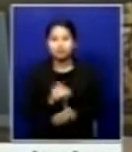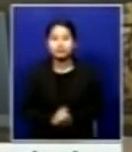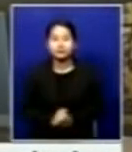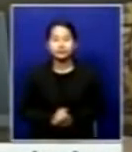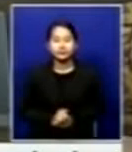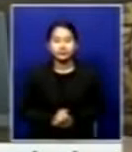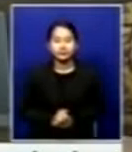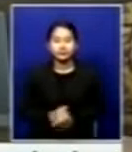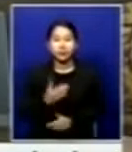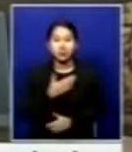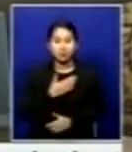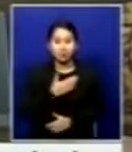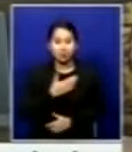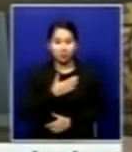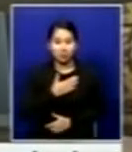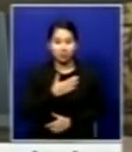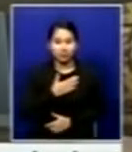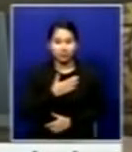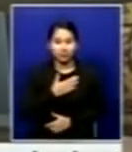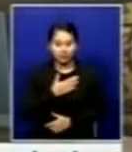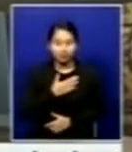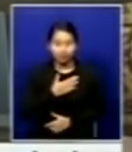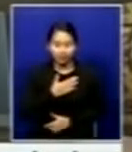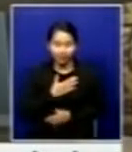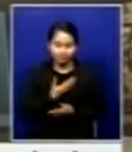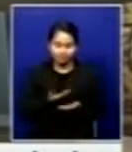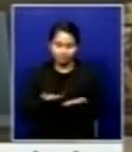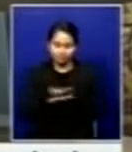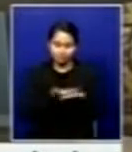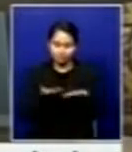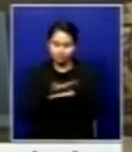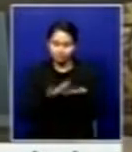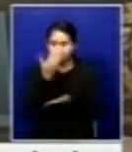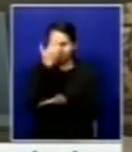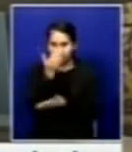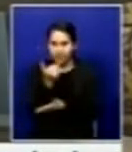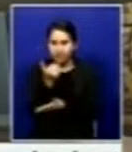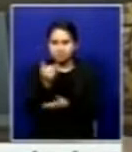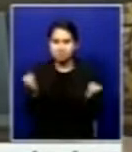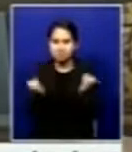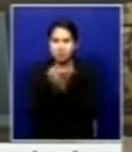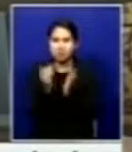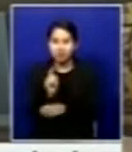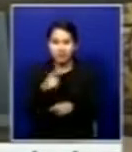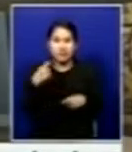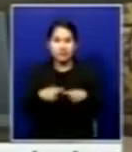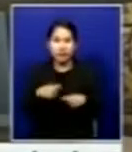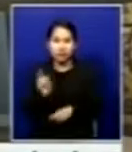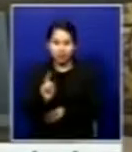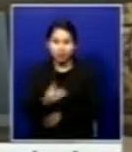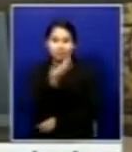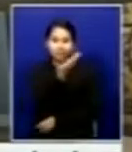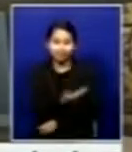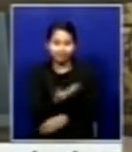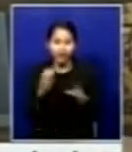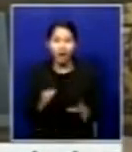ผมเองได้ไปประมวลว่าทำไมครับมันถึงเดือดร้อนขนาดนั้นนี่คือสาเหตุที่ทำให้เกิดความเดือดร้อนของคนในประเทศ